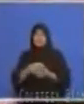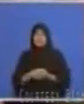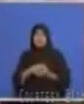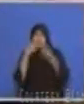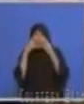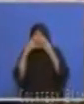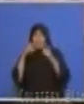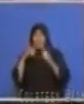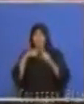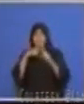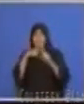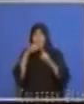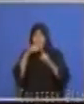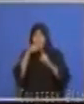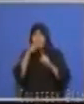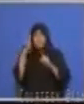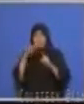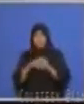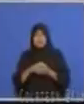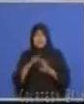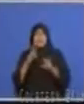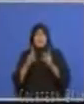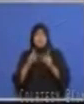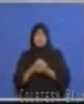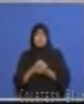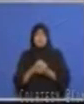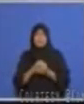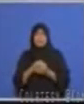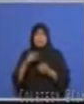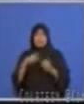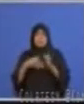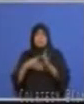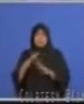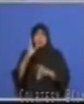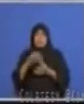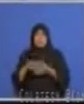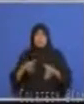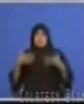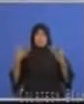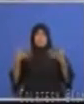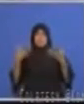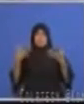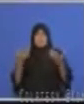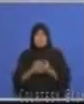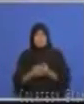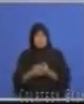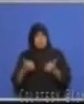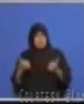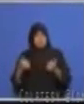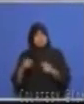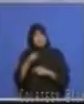penonton Kompas TV Katanya Pilkada Sulawesi Selatan ini akan berlangsung panas dan sengit Benarkah